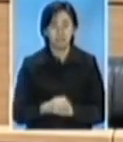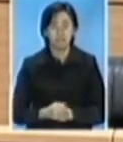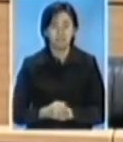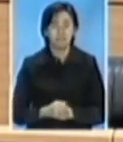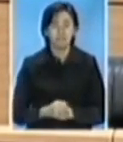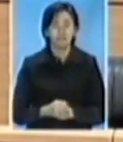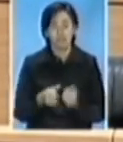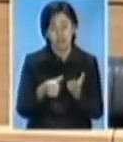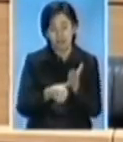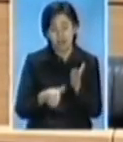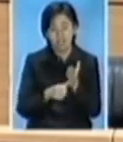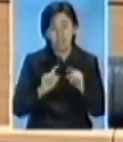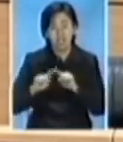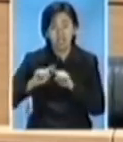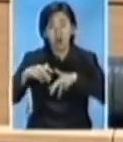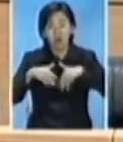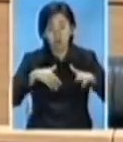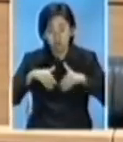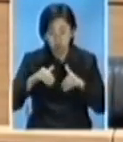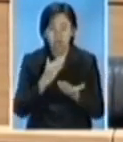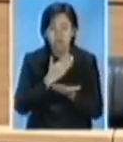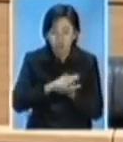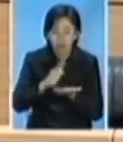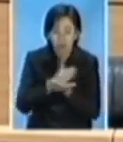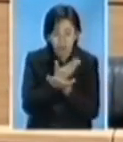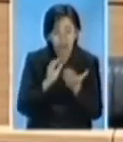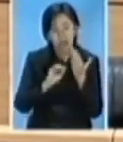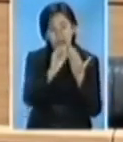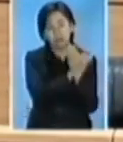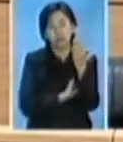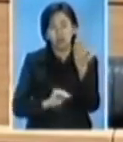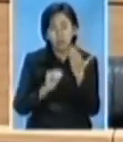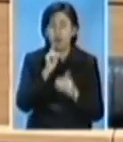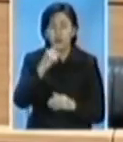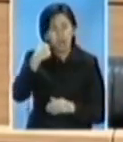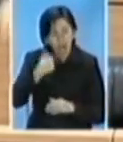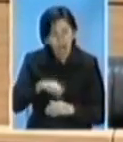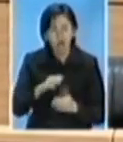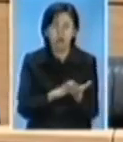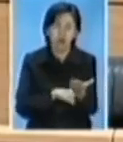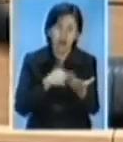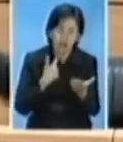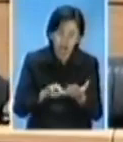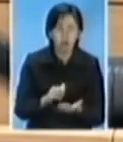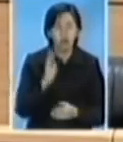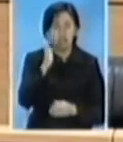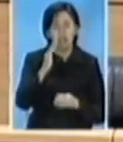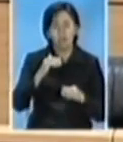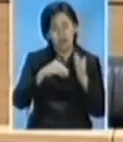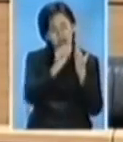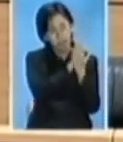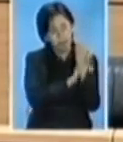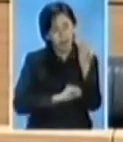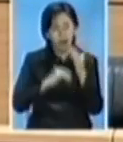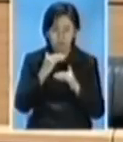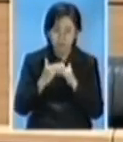ดังนั้นภาษีทั้งหลายของประชาชนทั้งประเทศจะต้องกระจายสู่ภาคชนบทซึ่งเราพูดกันมานานแล้วว่าทำอย่างไรถึงจะทำให้ชนบทฟื้นชีวิตขึ้นม